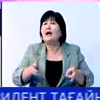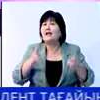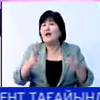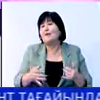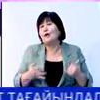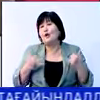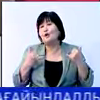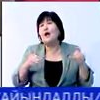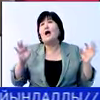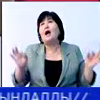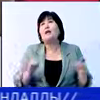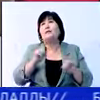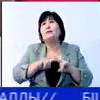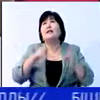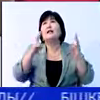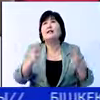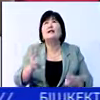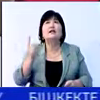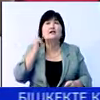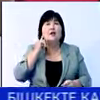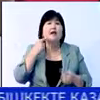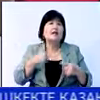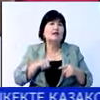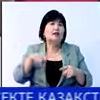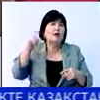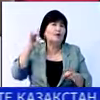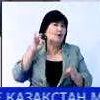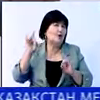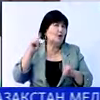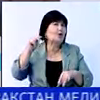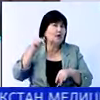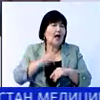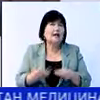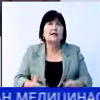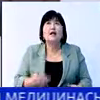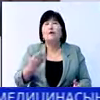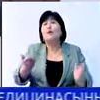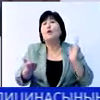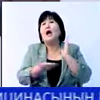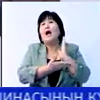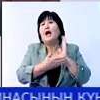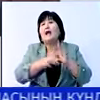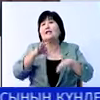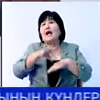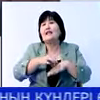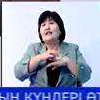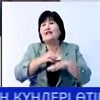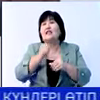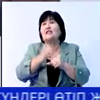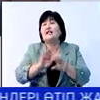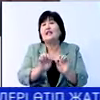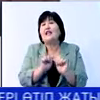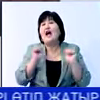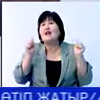сүйемелдейді. Аспап бірден нәзік дауыс шығарса, енді бірде күннің күркірін аңғартады. Бұл ағаш пен теріден жасалады, теріні